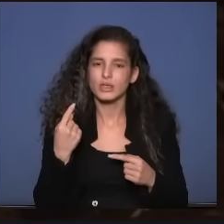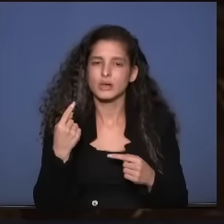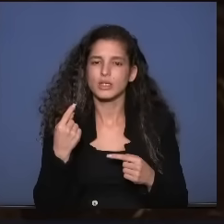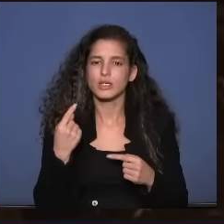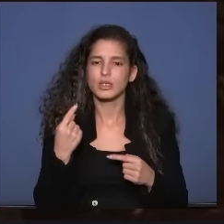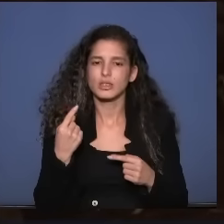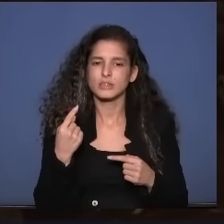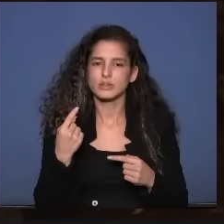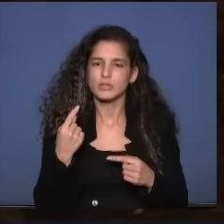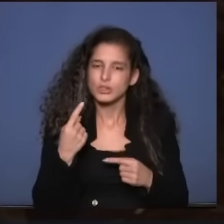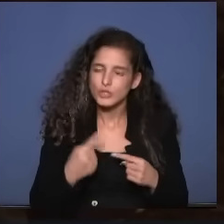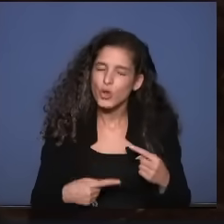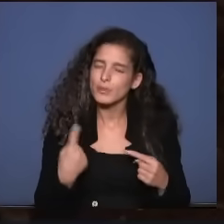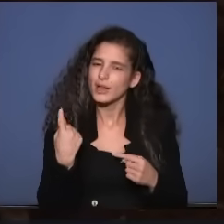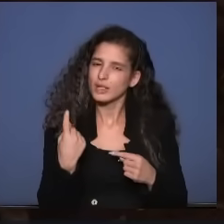אחד, יום